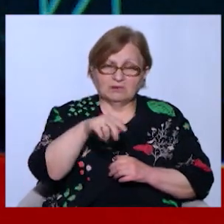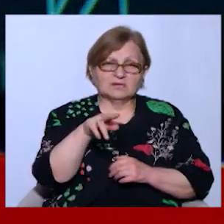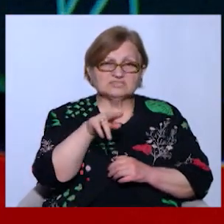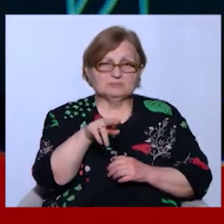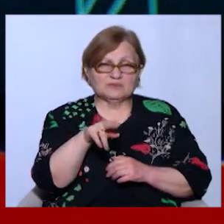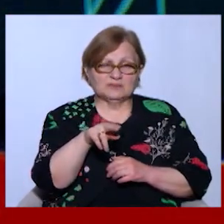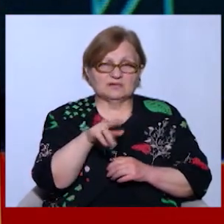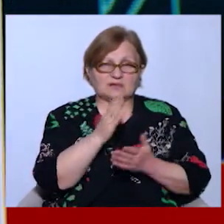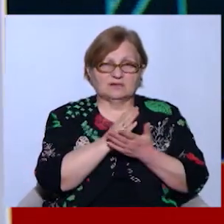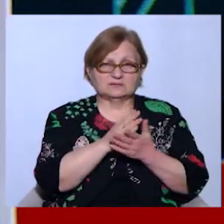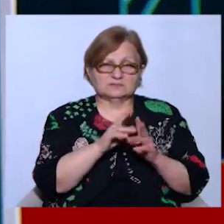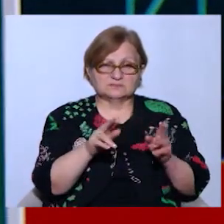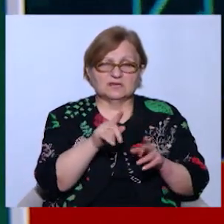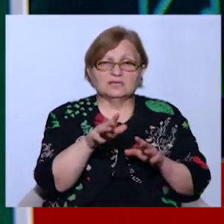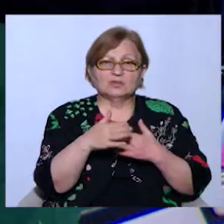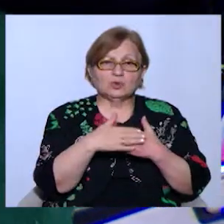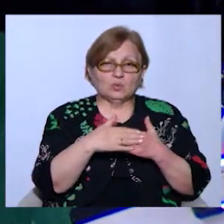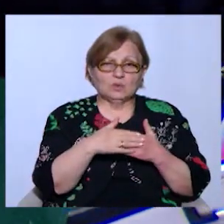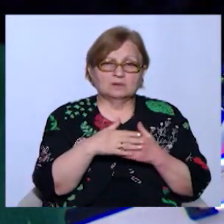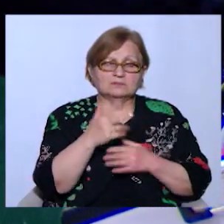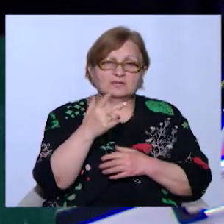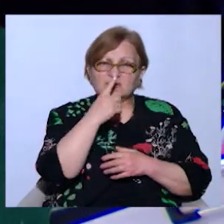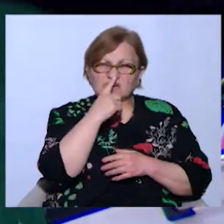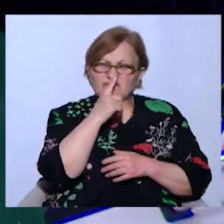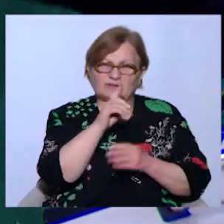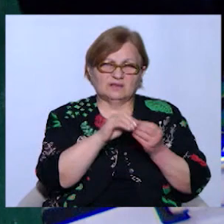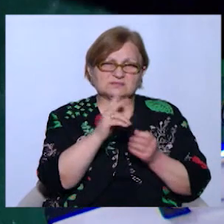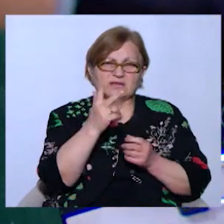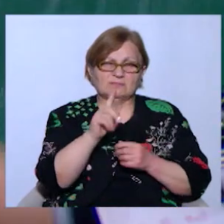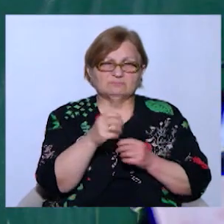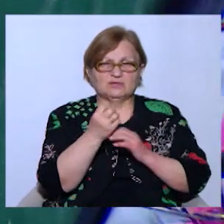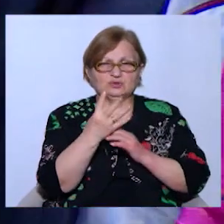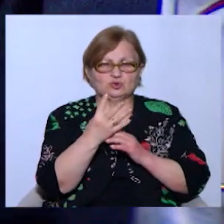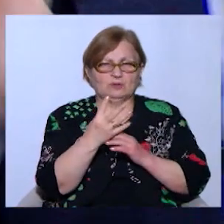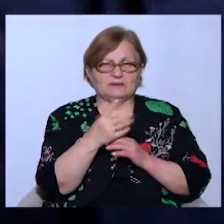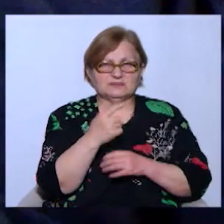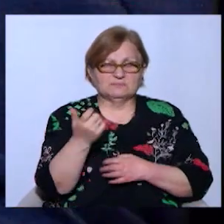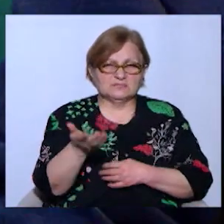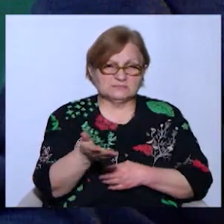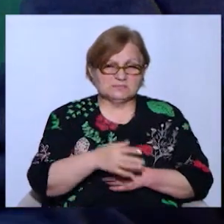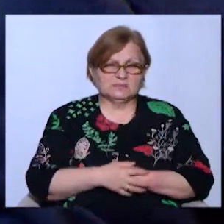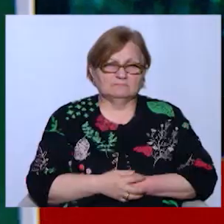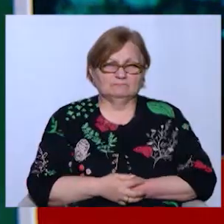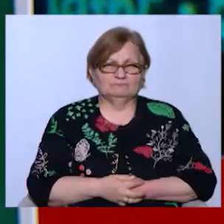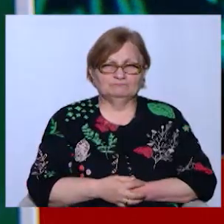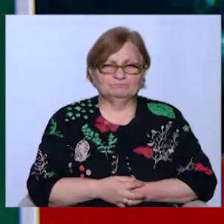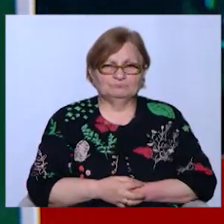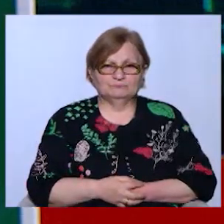ტოლია მიახლოებით 3.14 მიასედი. ცხადია,